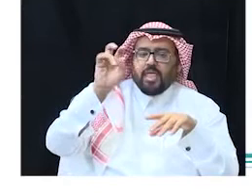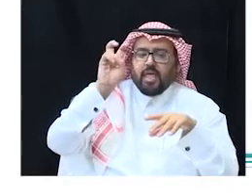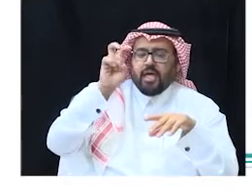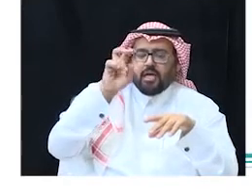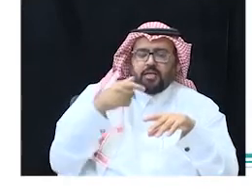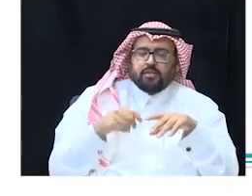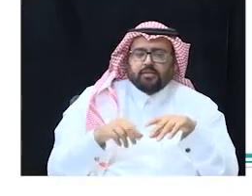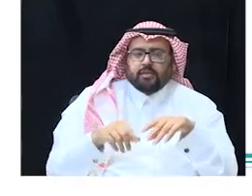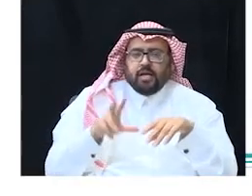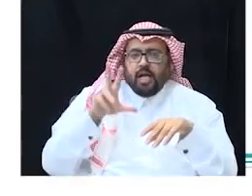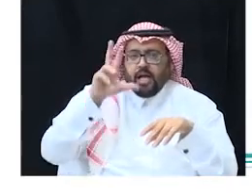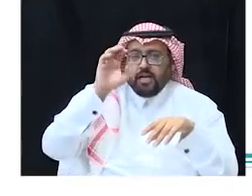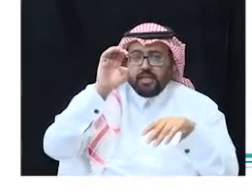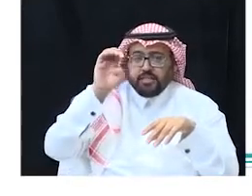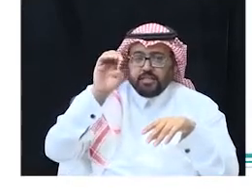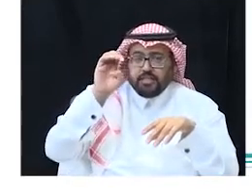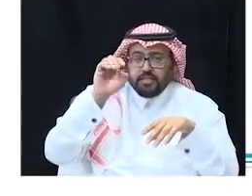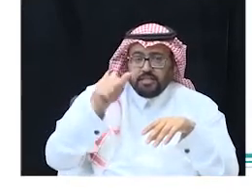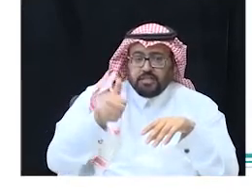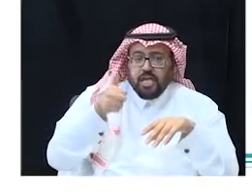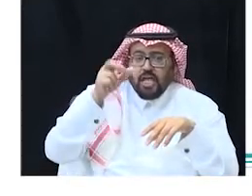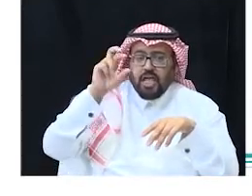الجاذبية. الجاذبية.